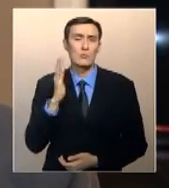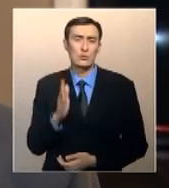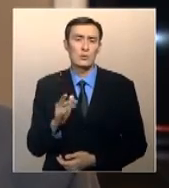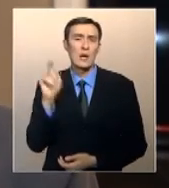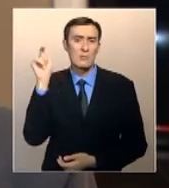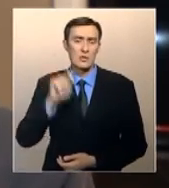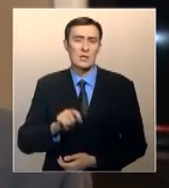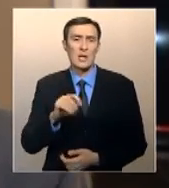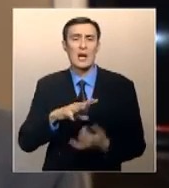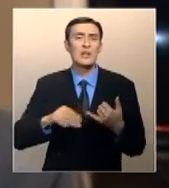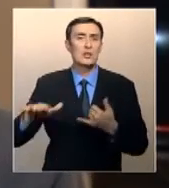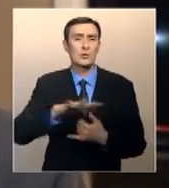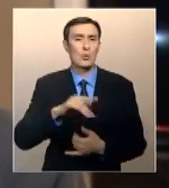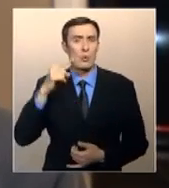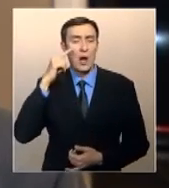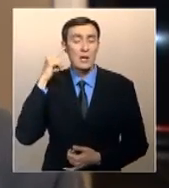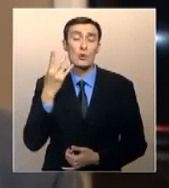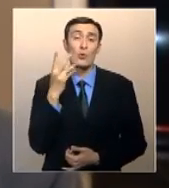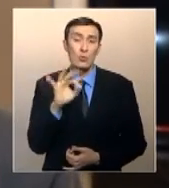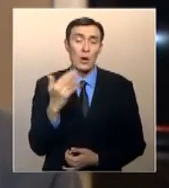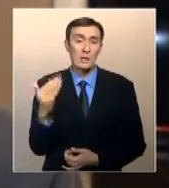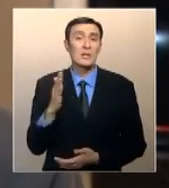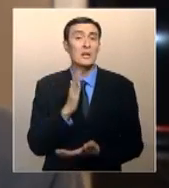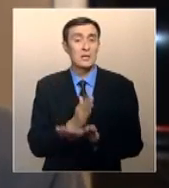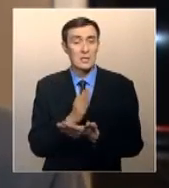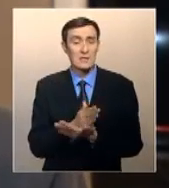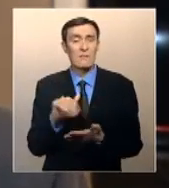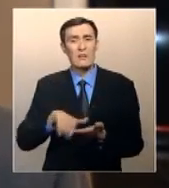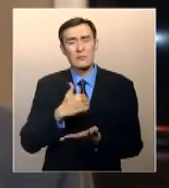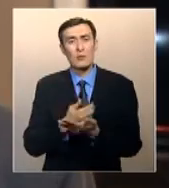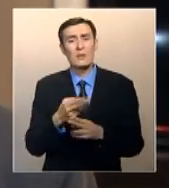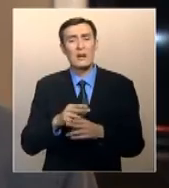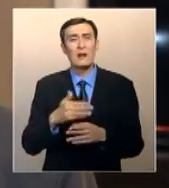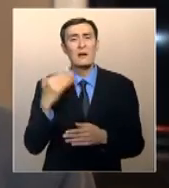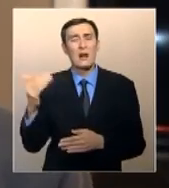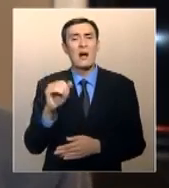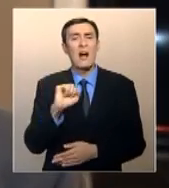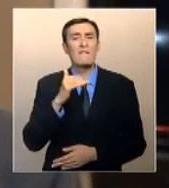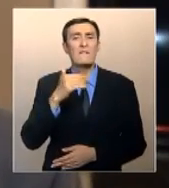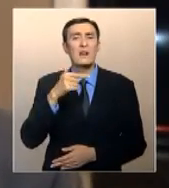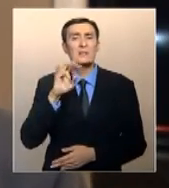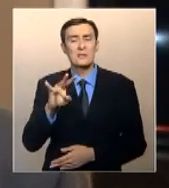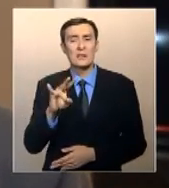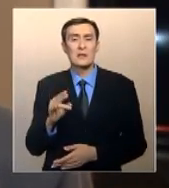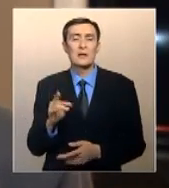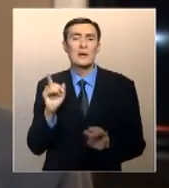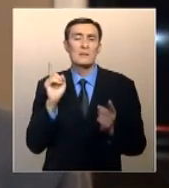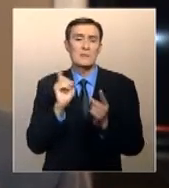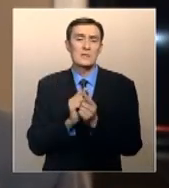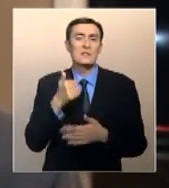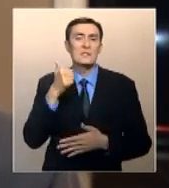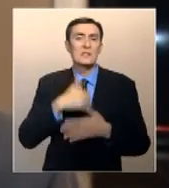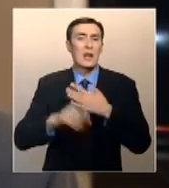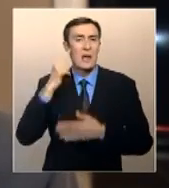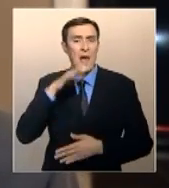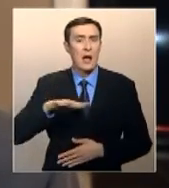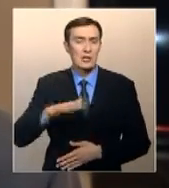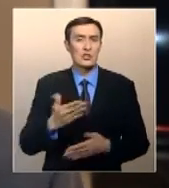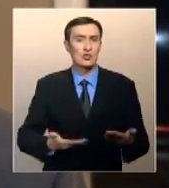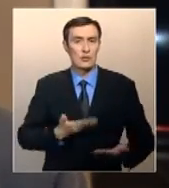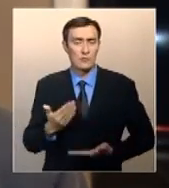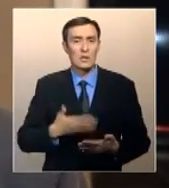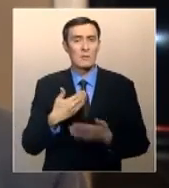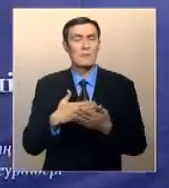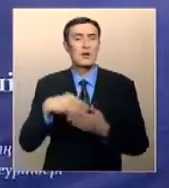переселенцев приедут на территорию Азии. Но они здесь все же есть, в основном это выходцы из Афганистана. Их гостеприимно приютили страны Центральной Азии, в